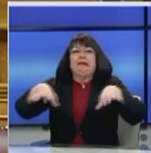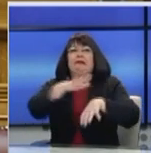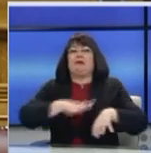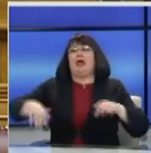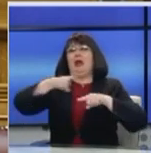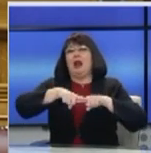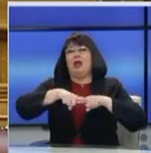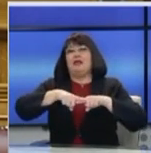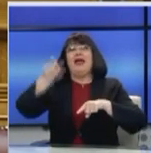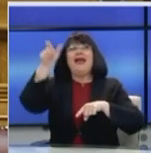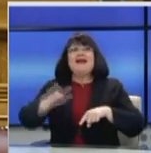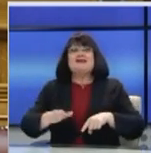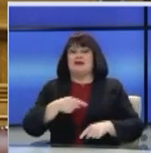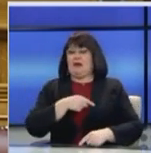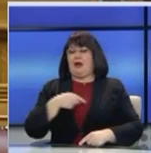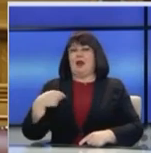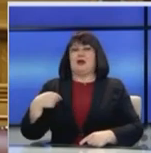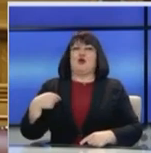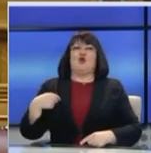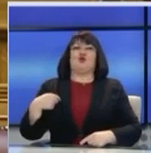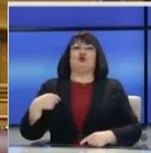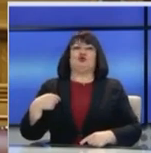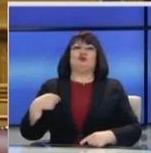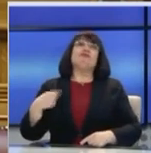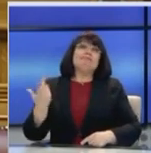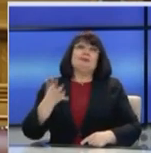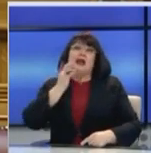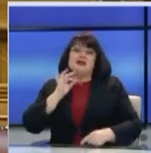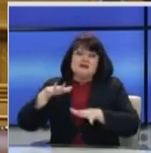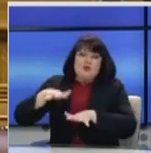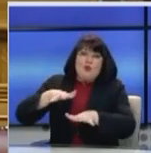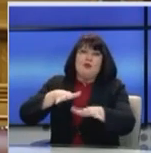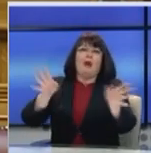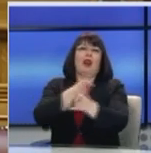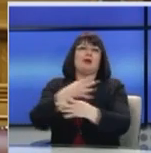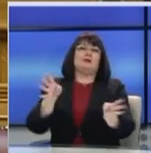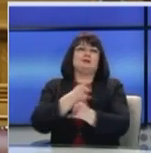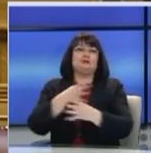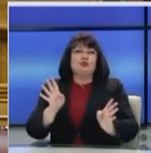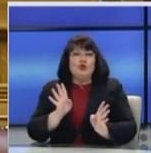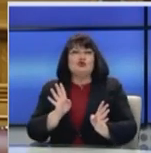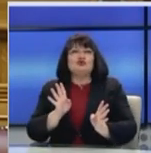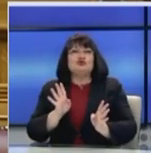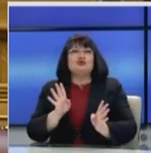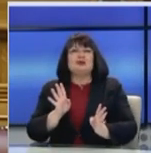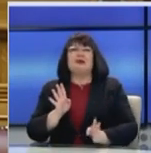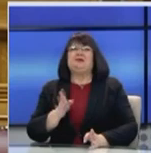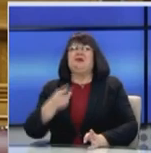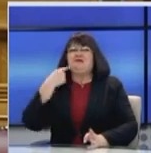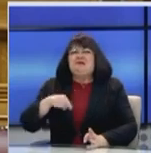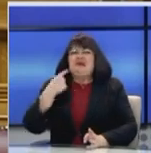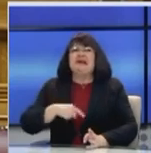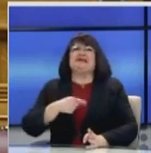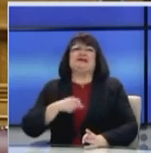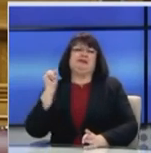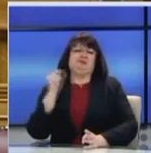κοινωνίας. Εσείς καβαλήσατε αυτό ακριβώς το κύμα, όχι μόνο του λαϊκισμού, του τοξικού λόγου,